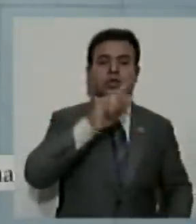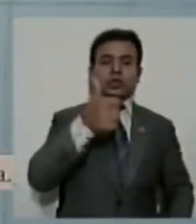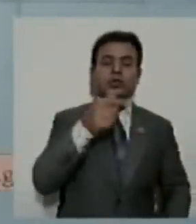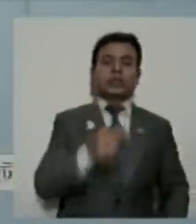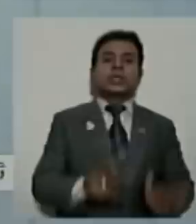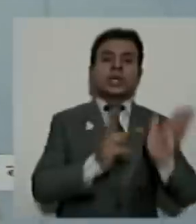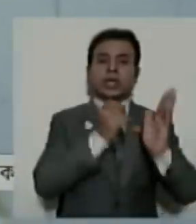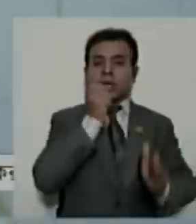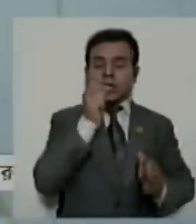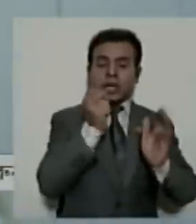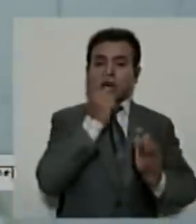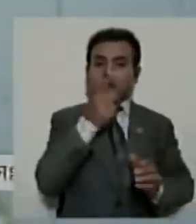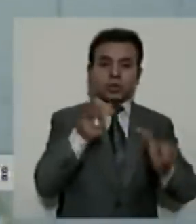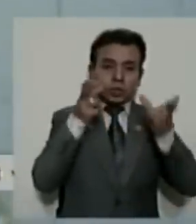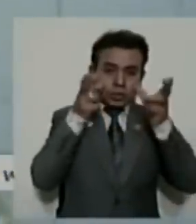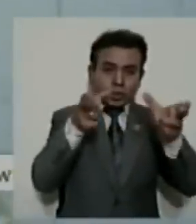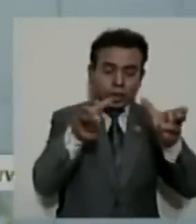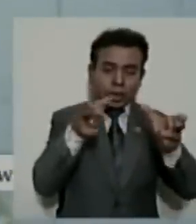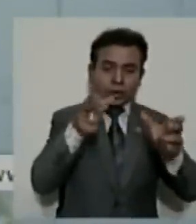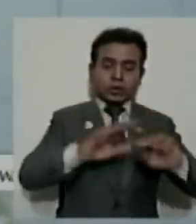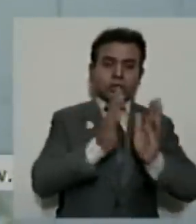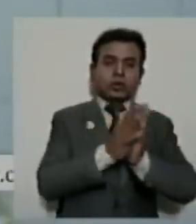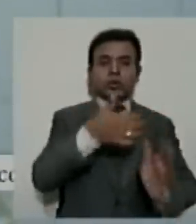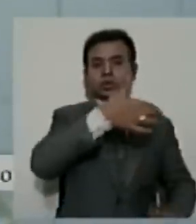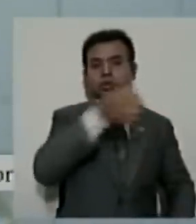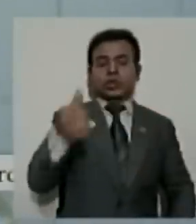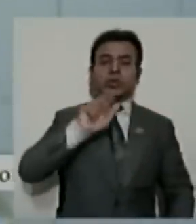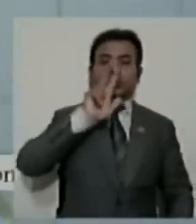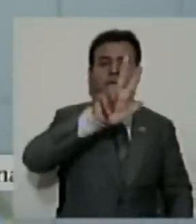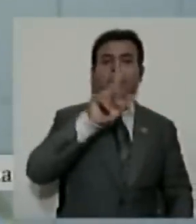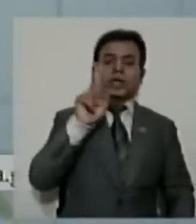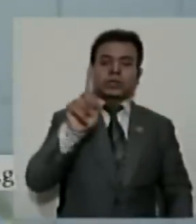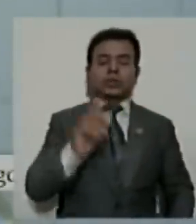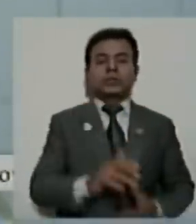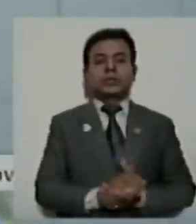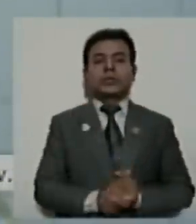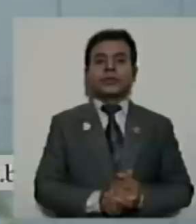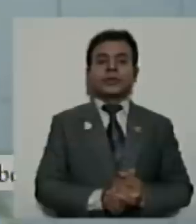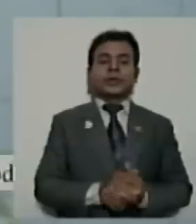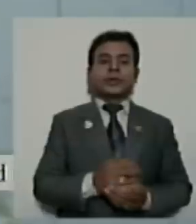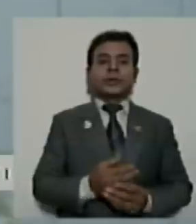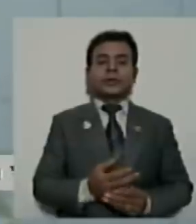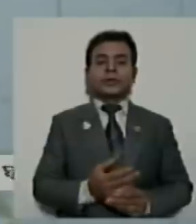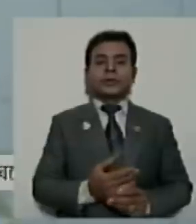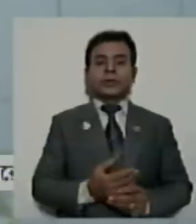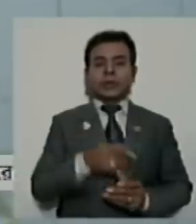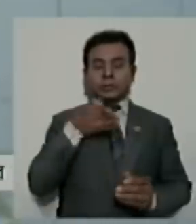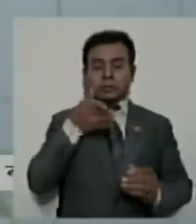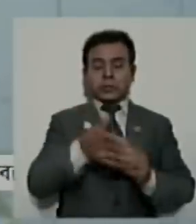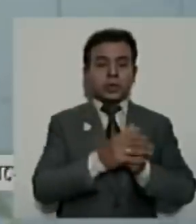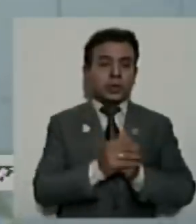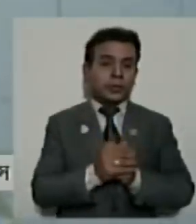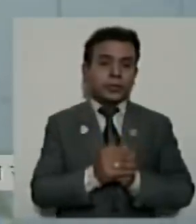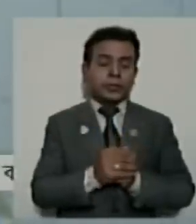এই 681 জনের মধ্যে 598 জন কোয়ারেন্টাইন মুক্ত হয়েছেন এবং বর্তমানে নারায়ণগঞ্জে কোয়ারেন্টাইনে আছেন 83